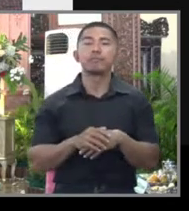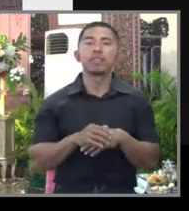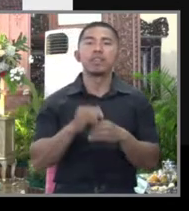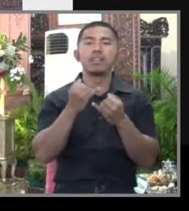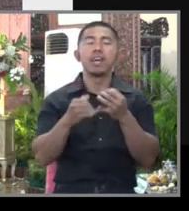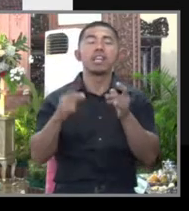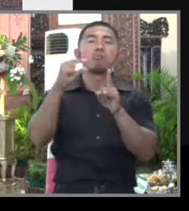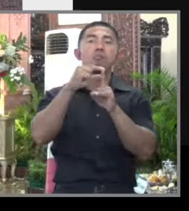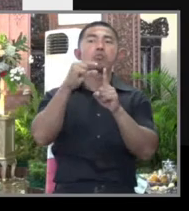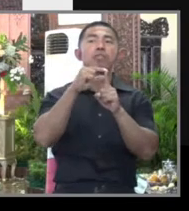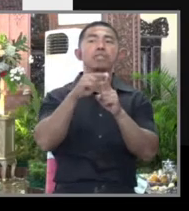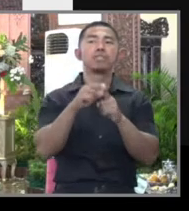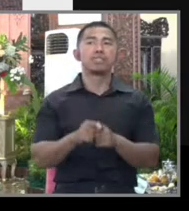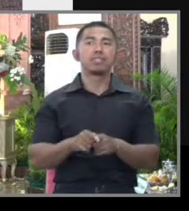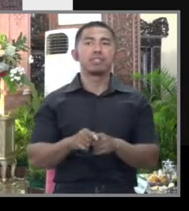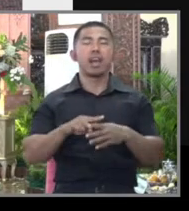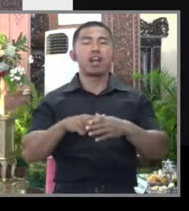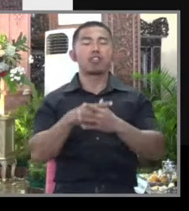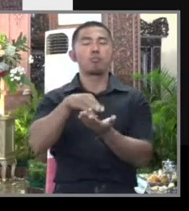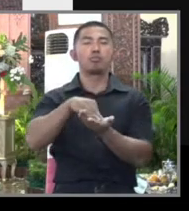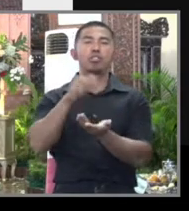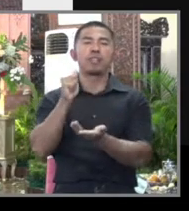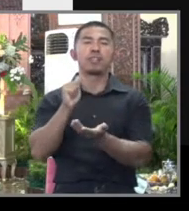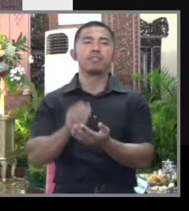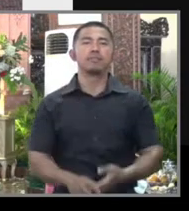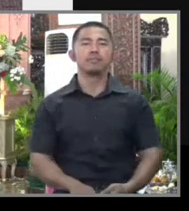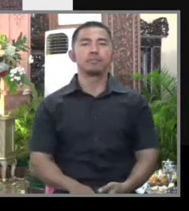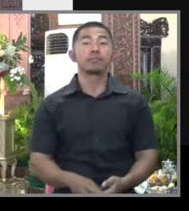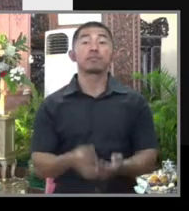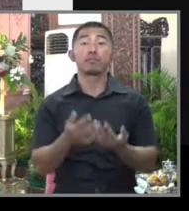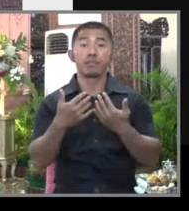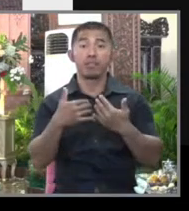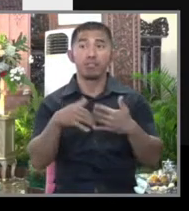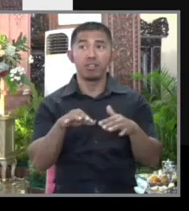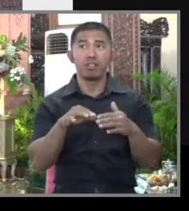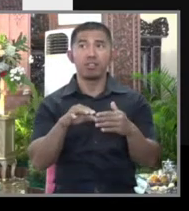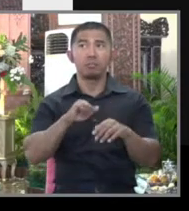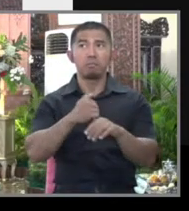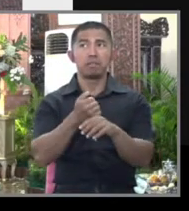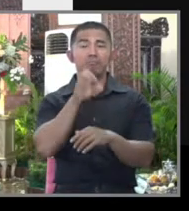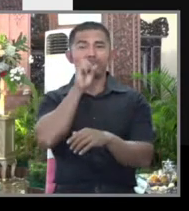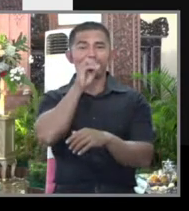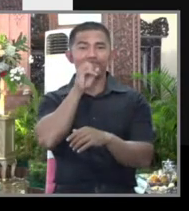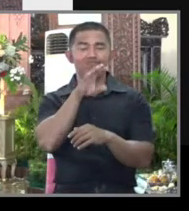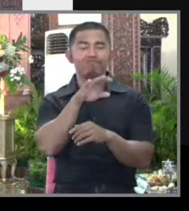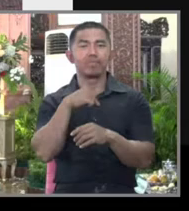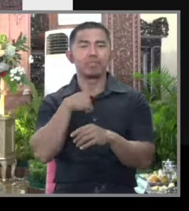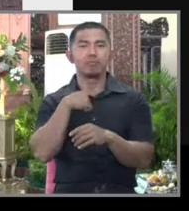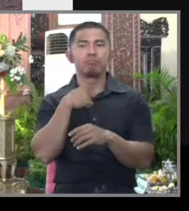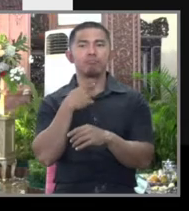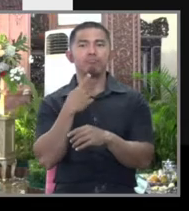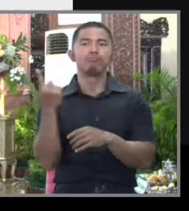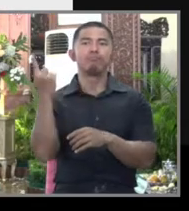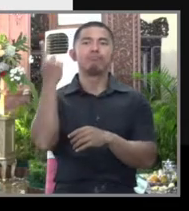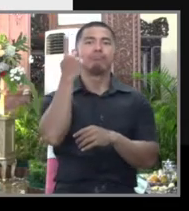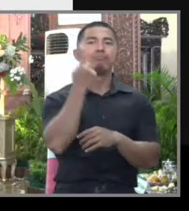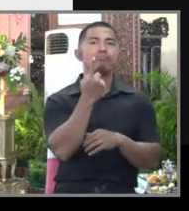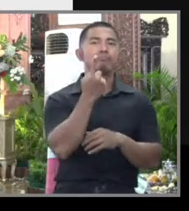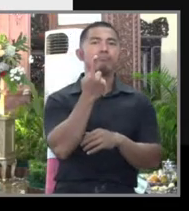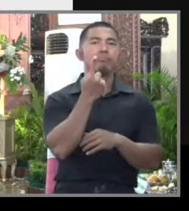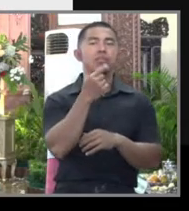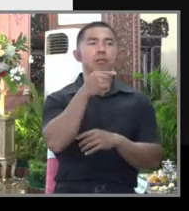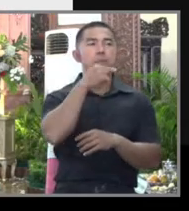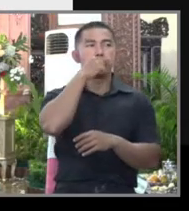provinsi maupun dari pusat. Itu saja yang bisa kami sampaikan. Kami hadir bersama lengkap Pak